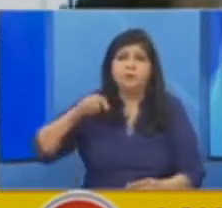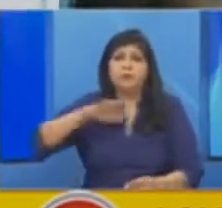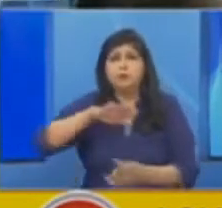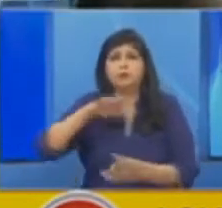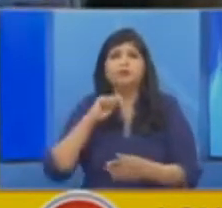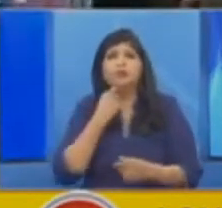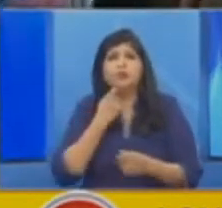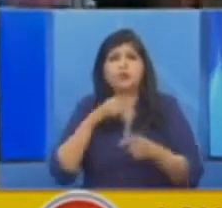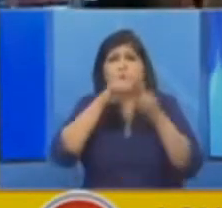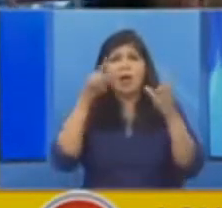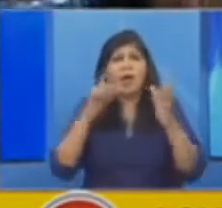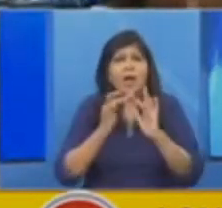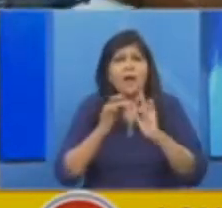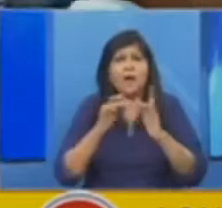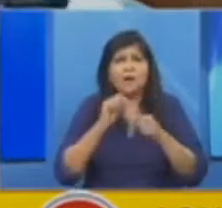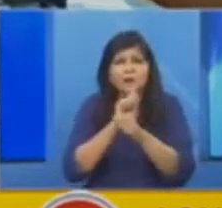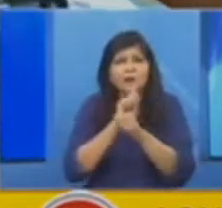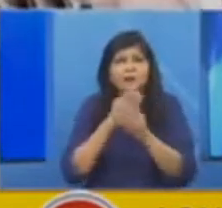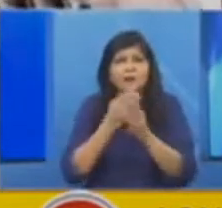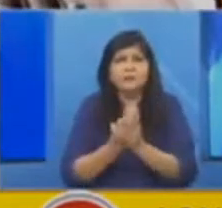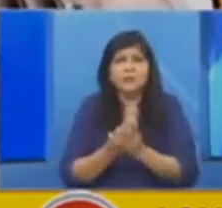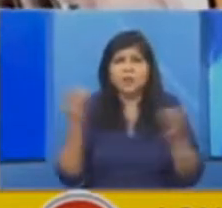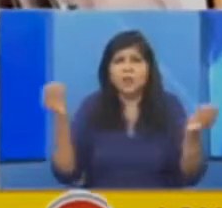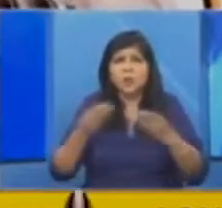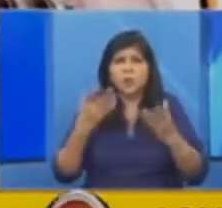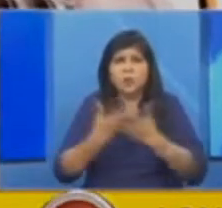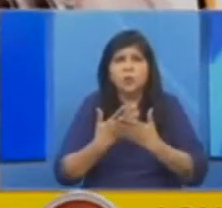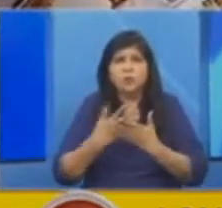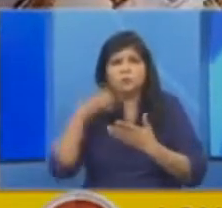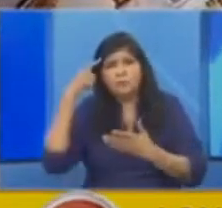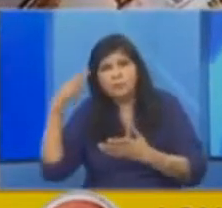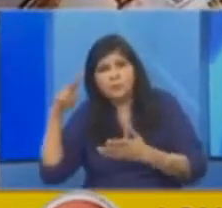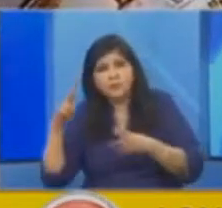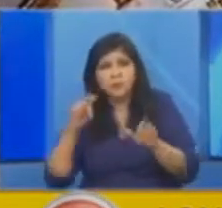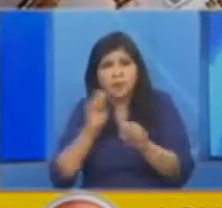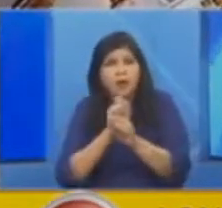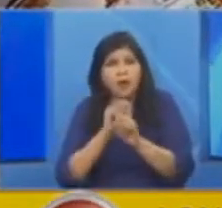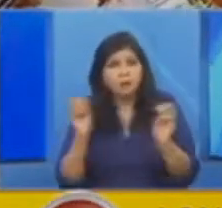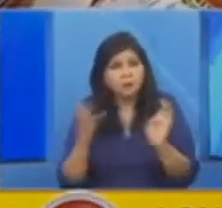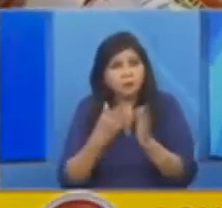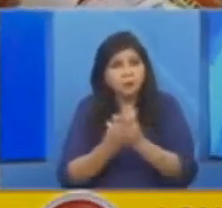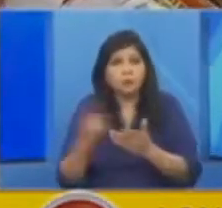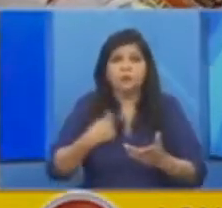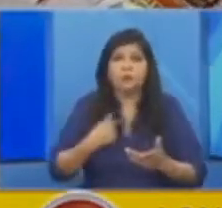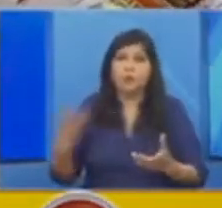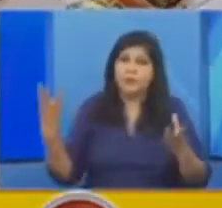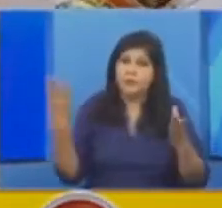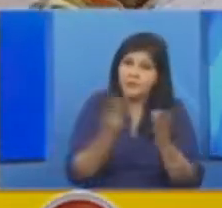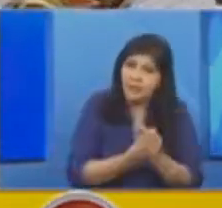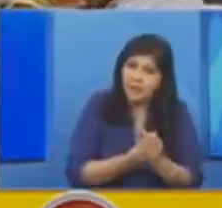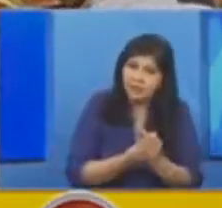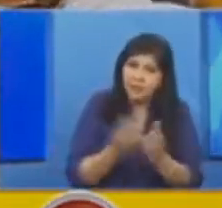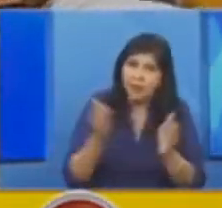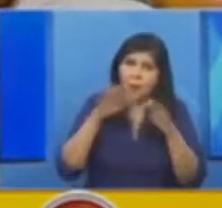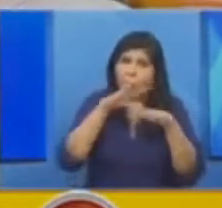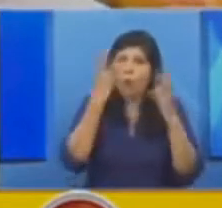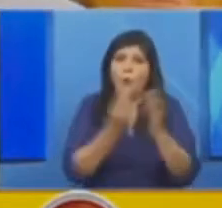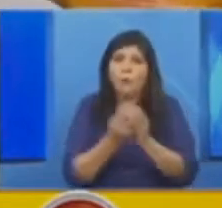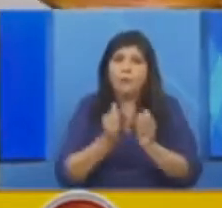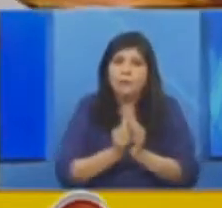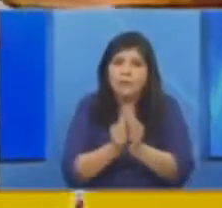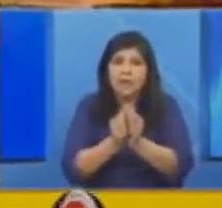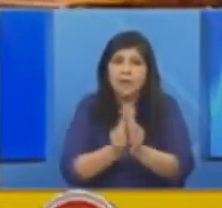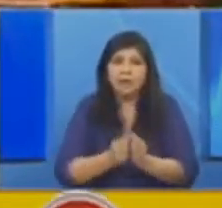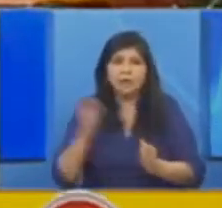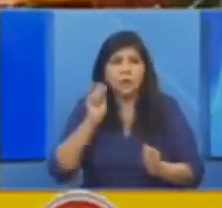हमारे नए उद्दिमयों से कहता हूँ टीम अप फॉर टॉइस आईए मिलकर खिलोने बनाएं